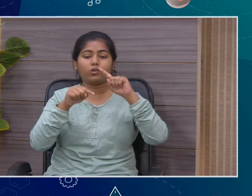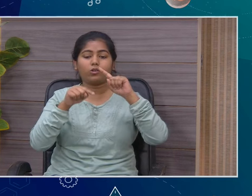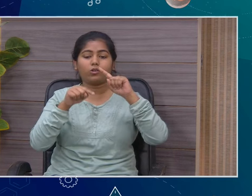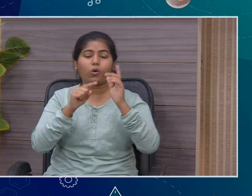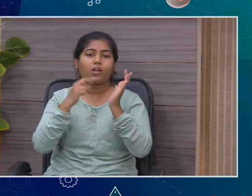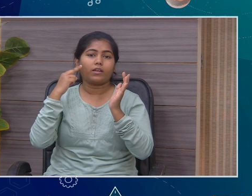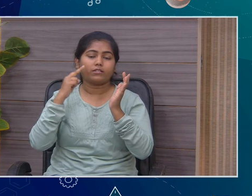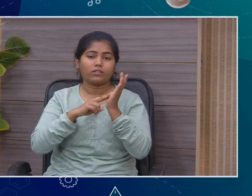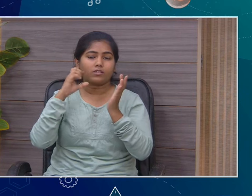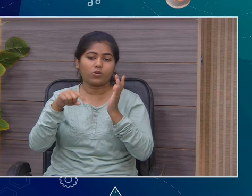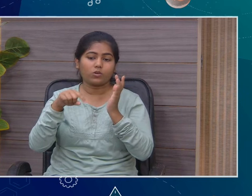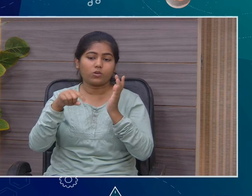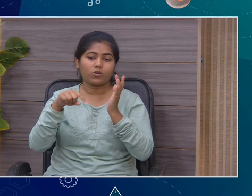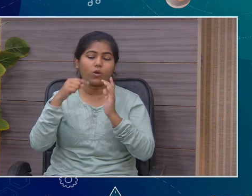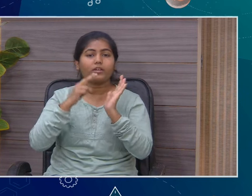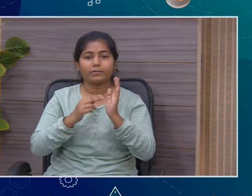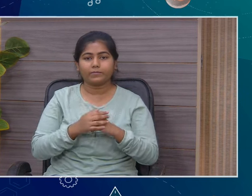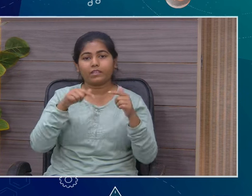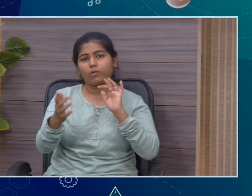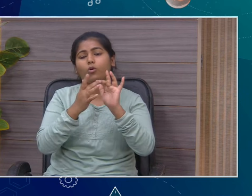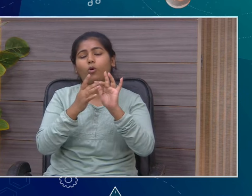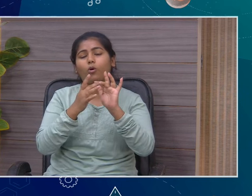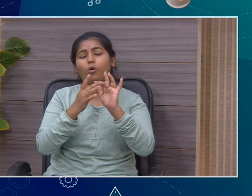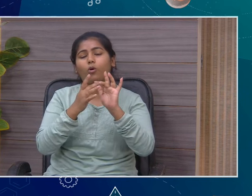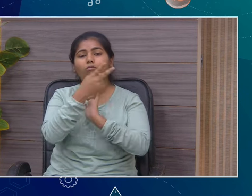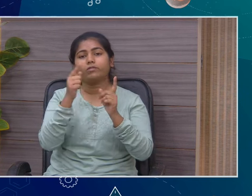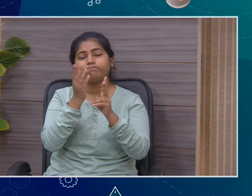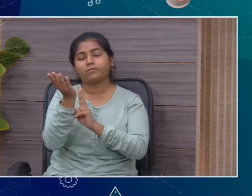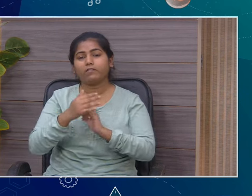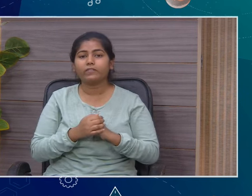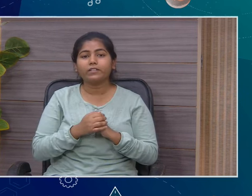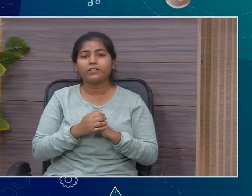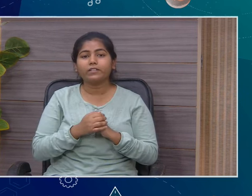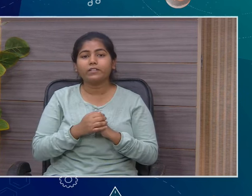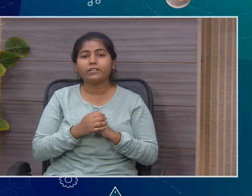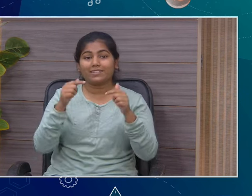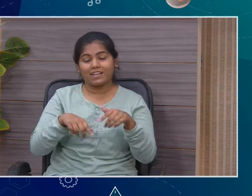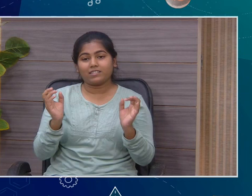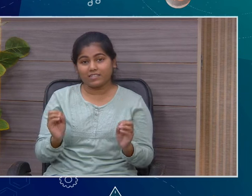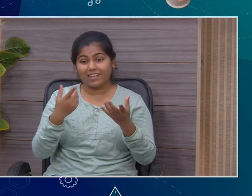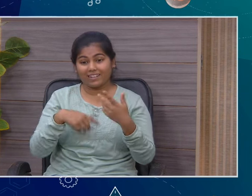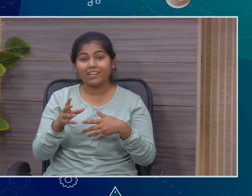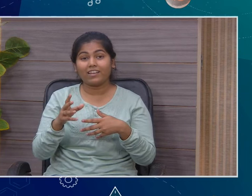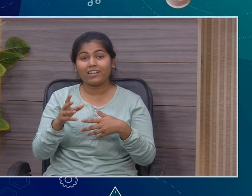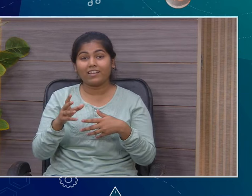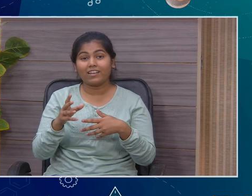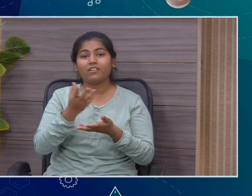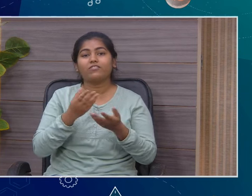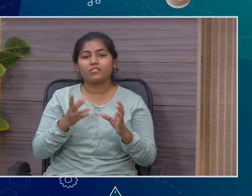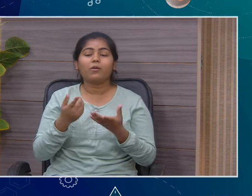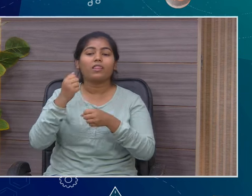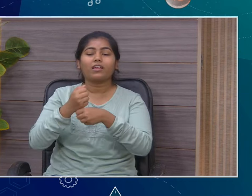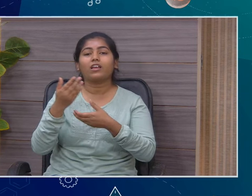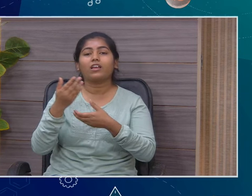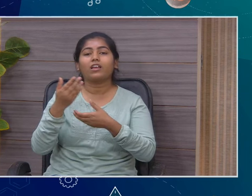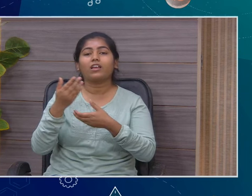dts.class10@cieet.nic.in, ये हमारे जो है संपर्क करने के सूत्र हैं। आइए शुरू करते हैं आज का हमारा ये सत्र। हमारी जो गेस्ट हैं वो स्टूडियो